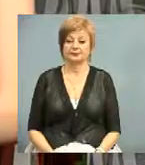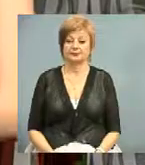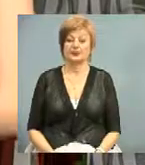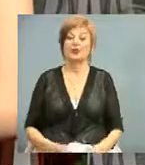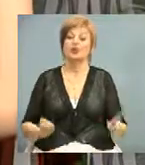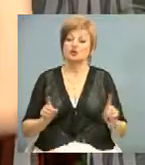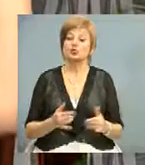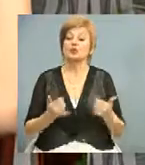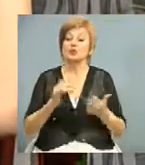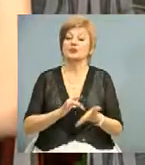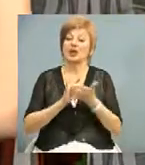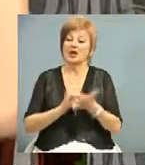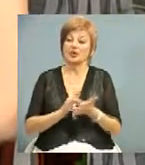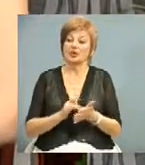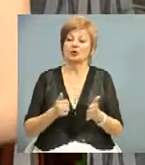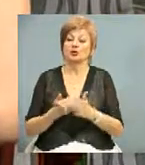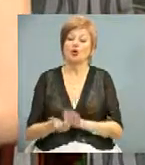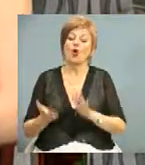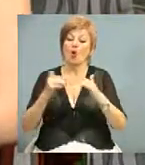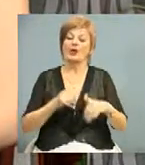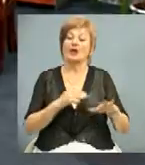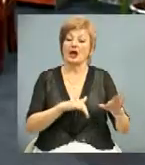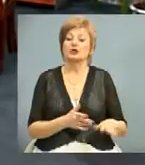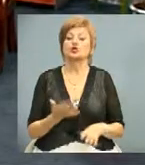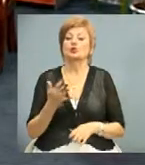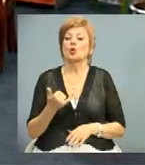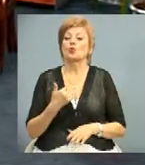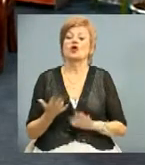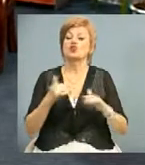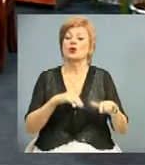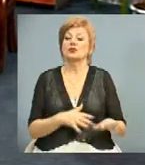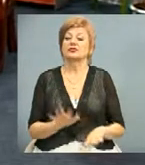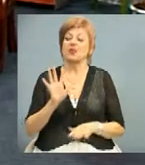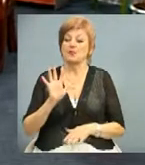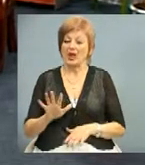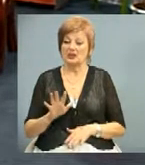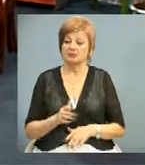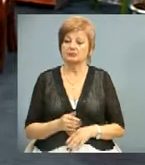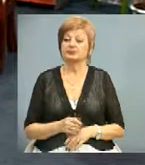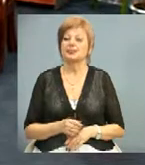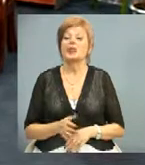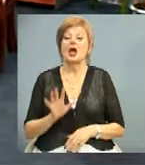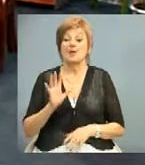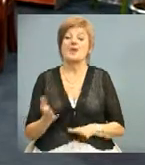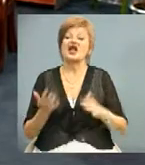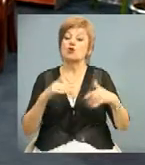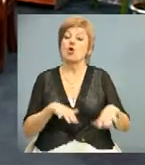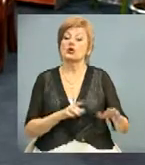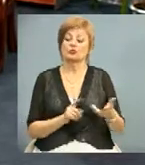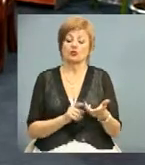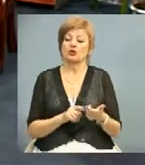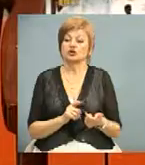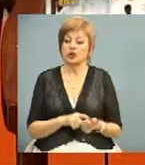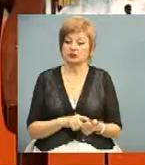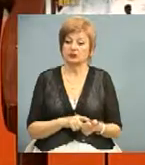Що ж, тепер мандруємо від материків до океанів. Скільки у нашій планеті океанів? 5. 5 океанів? Ану, перераховую, які